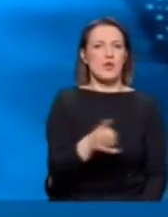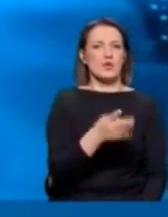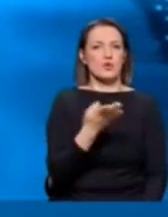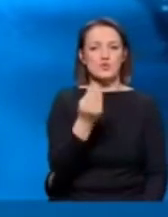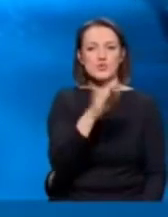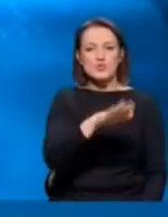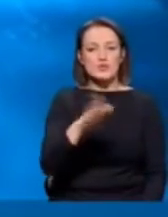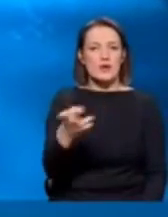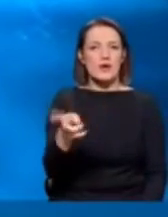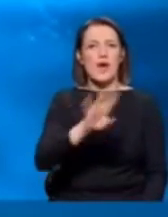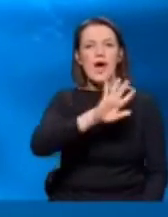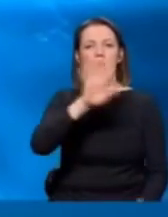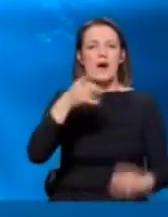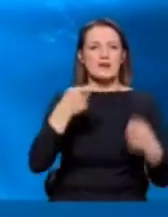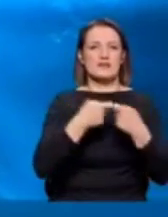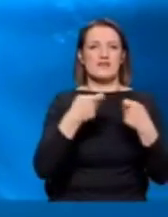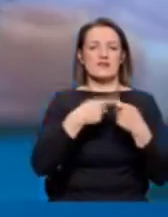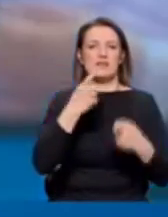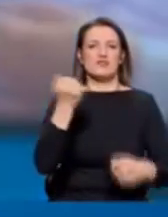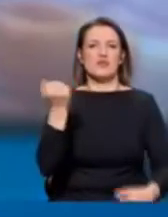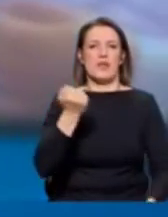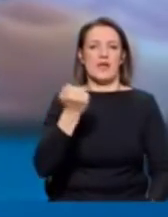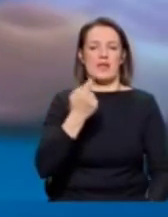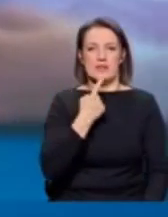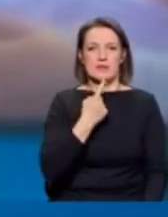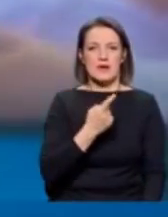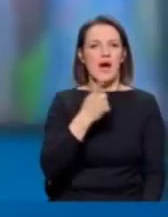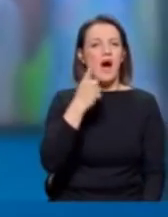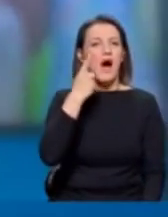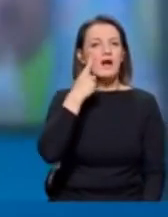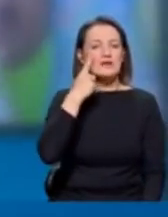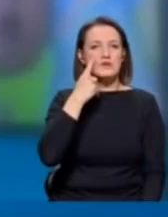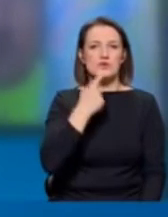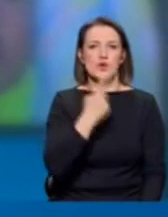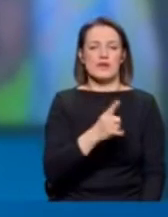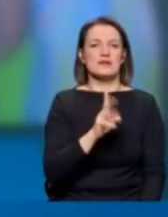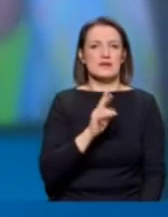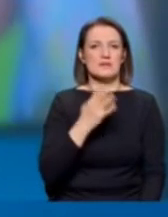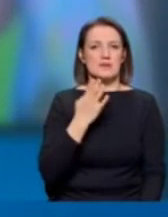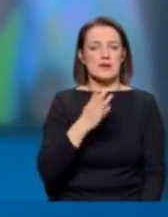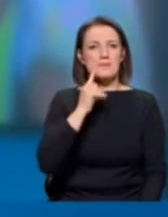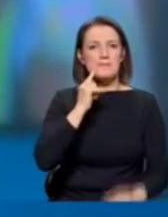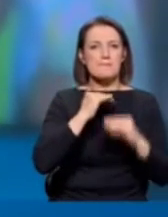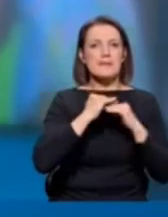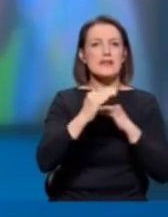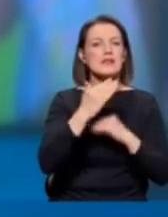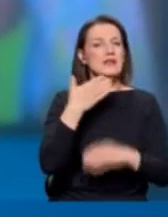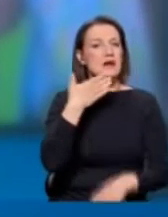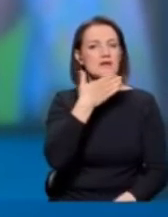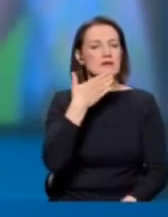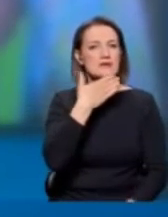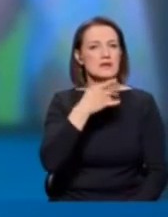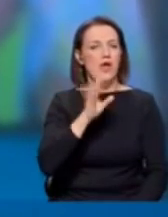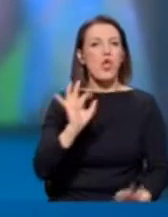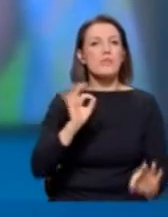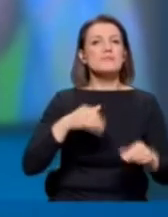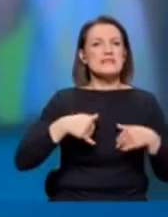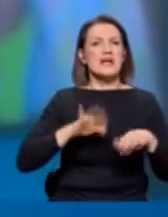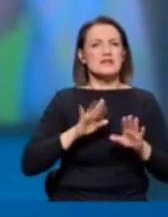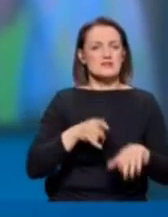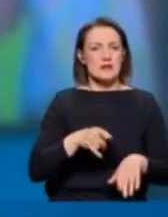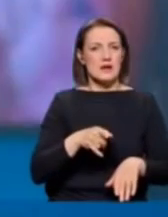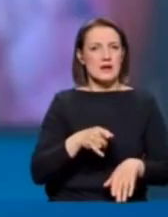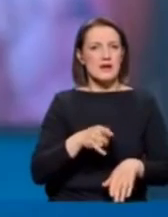ki her Savaş bir cinayettir yani Atatürk'ün söylediği gibi eğer milletin çıkarları ezanda